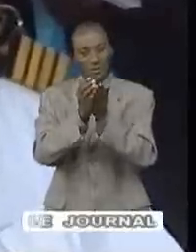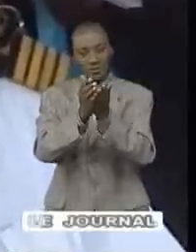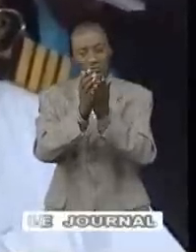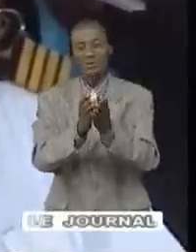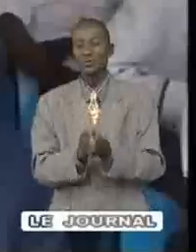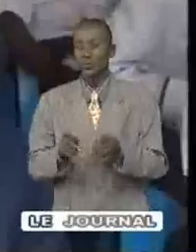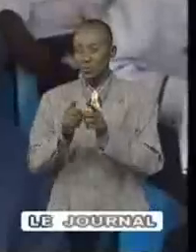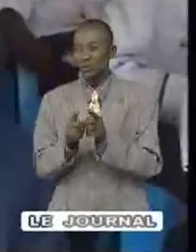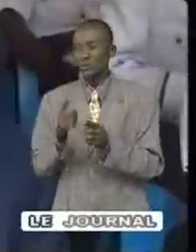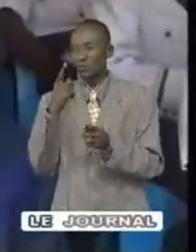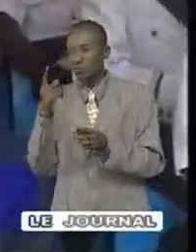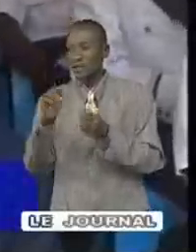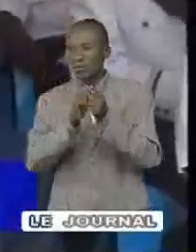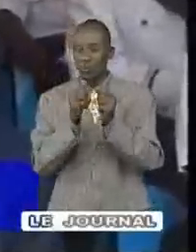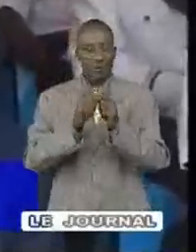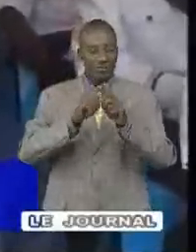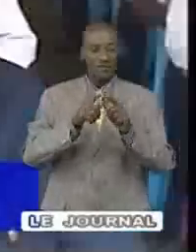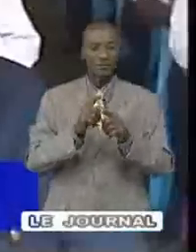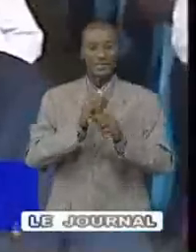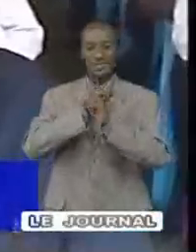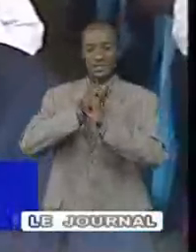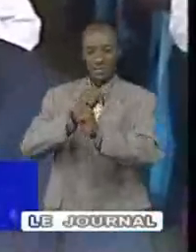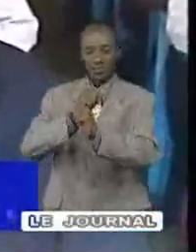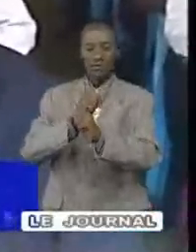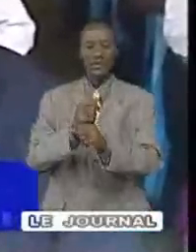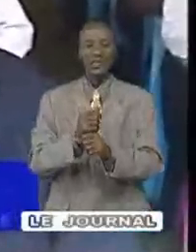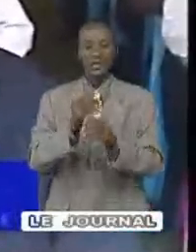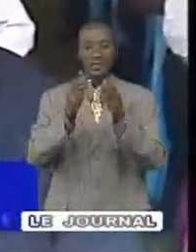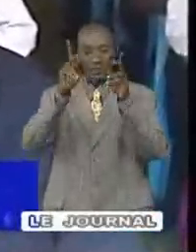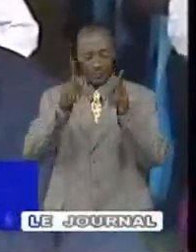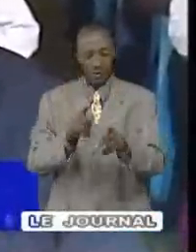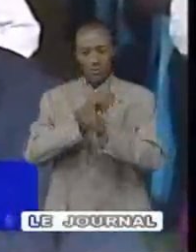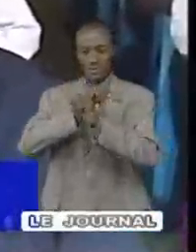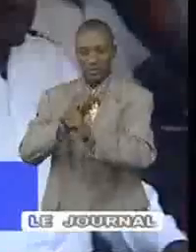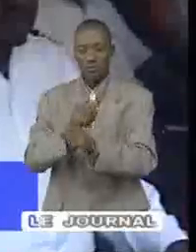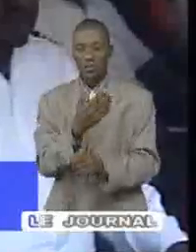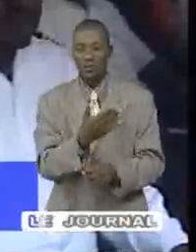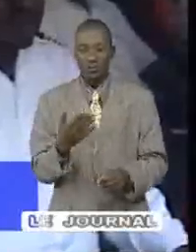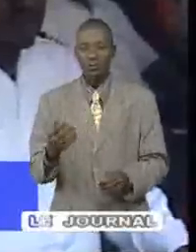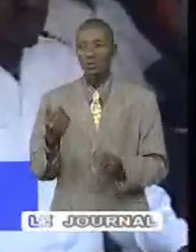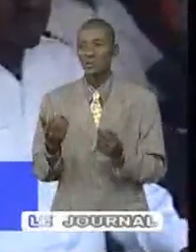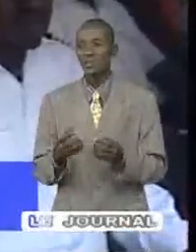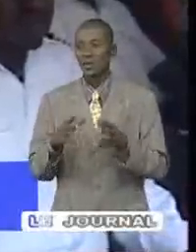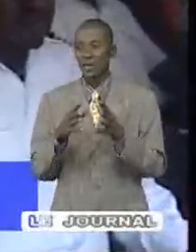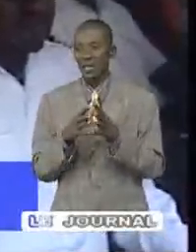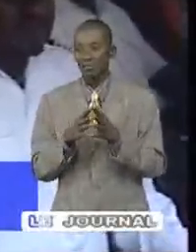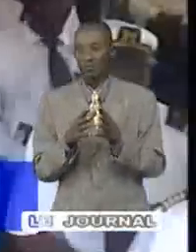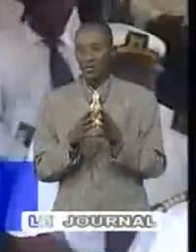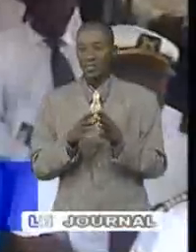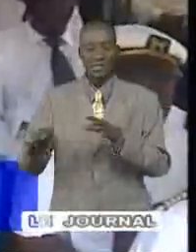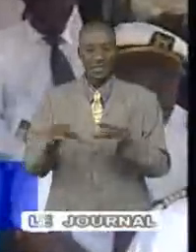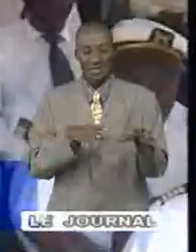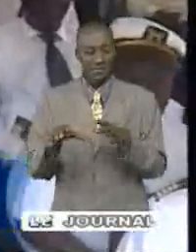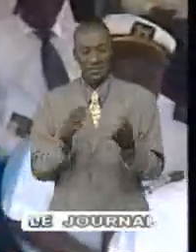afin de garantir la sécurité des biens et des personnes par le contrôle des normes réglementaires des activités